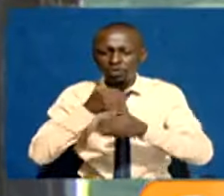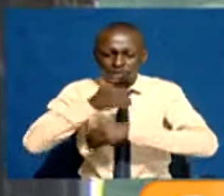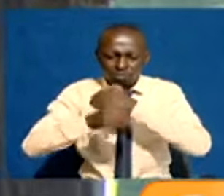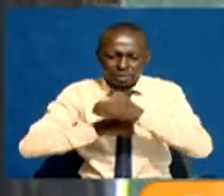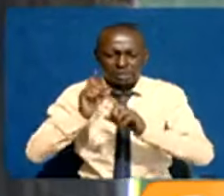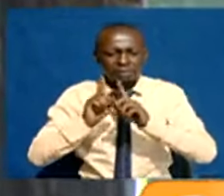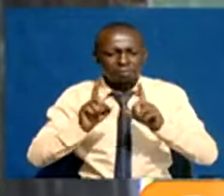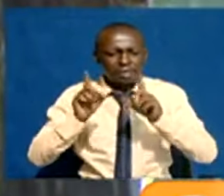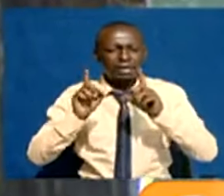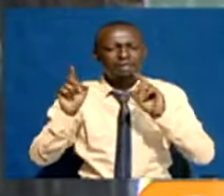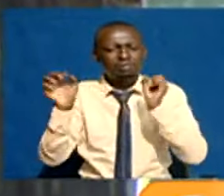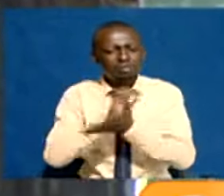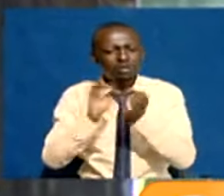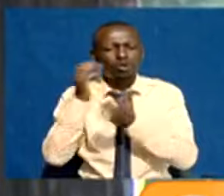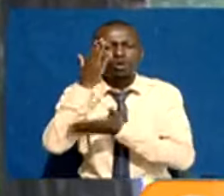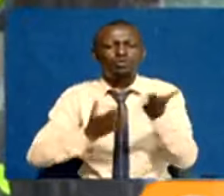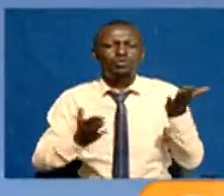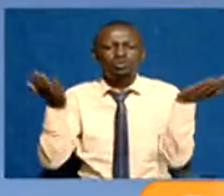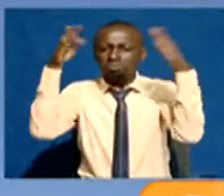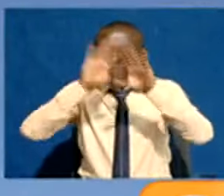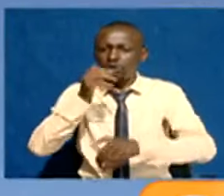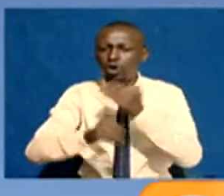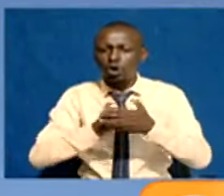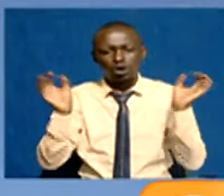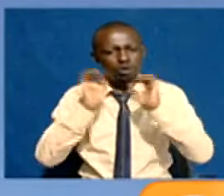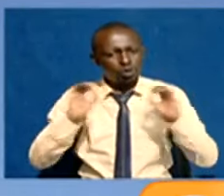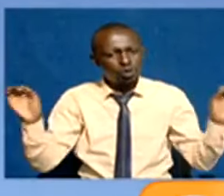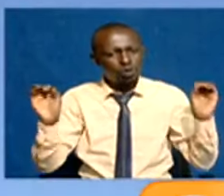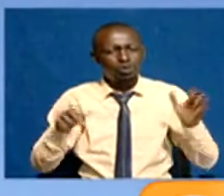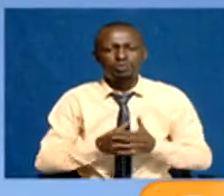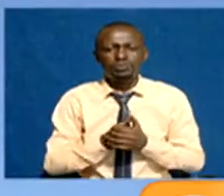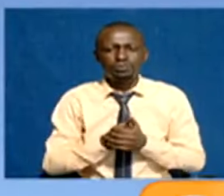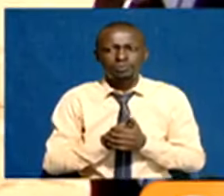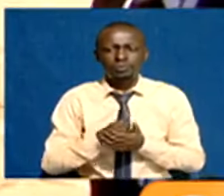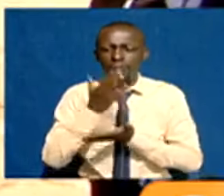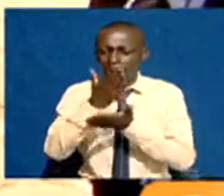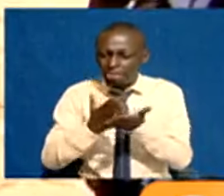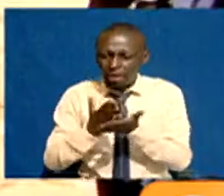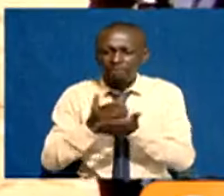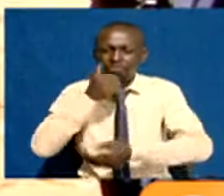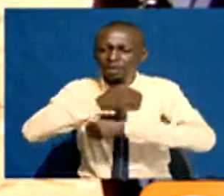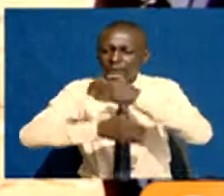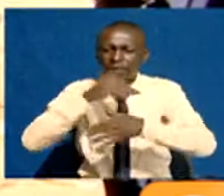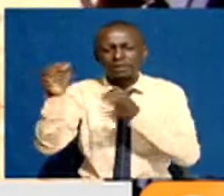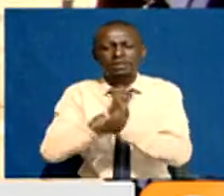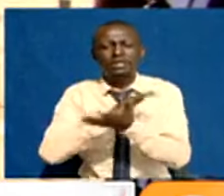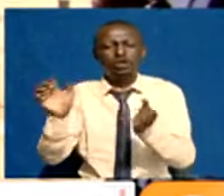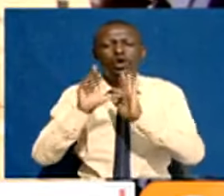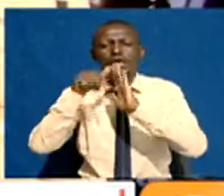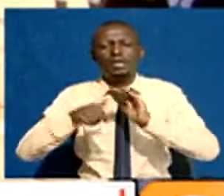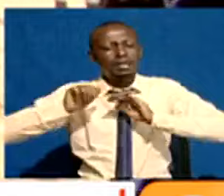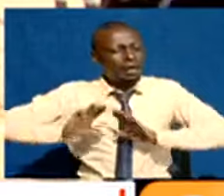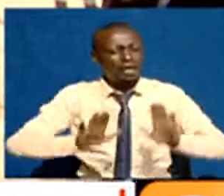community vulnerable to such disasters. Kama polisi walikuja wakaipiga nusu vile unaiona hivyo, walipiga nusu wakaiwacha, sawa. Na